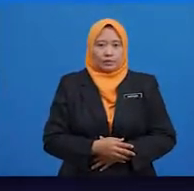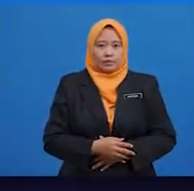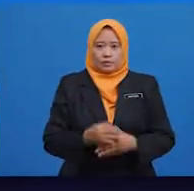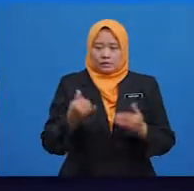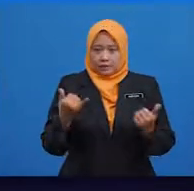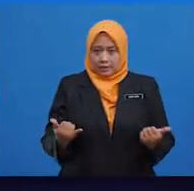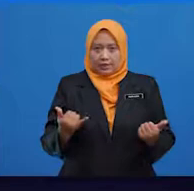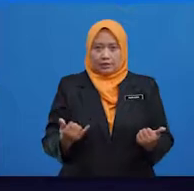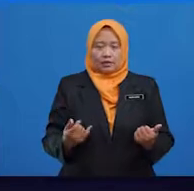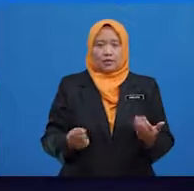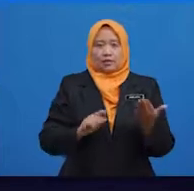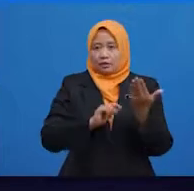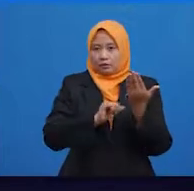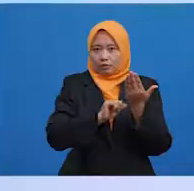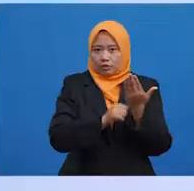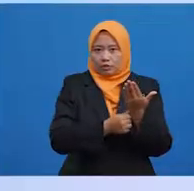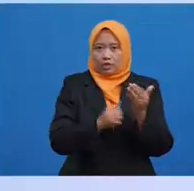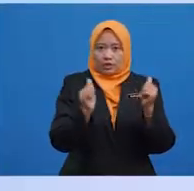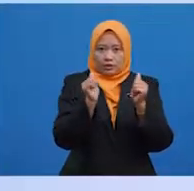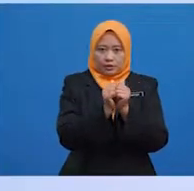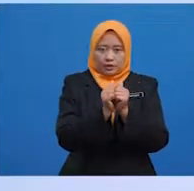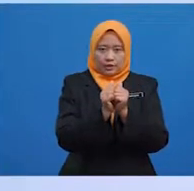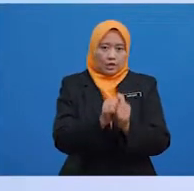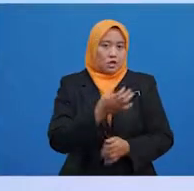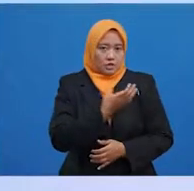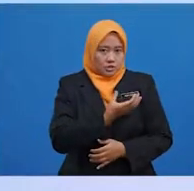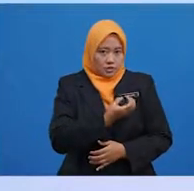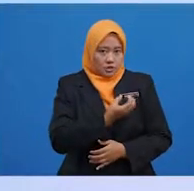sistem kardiovaskular iaitu jantung.